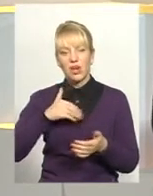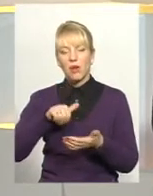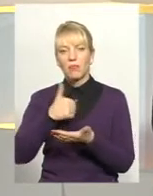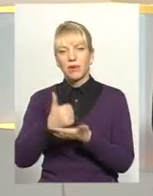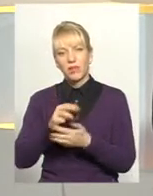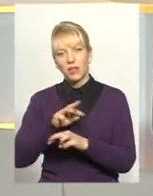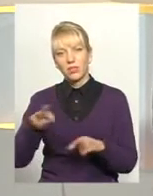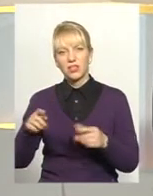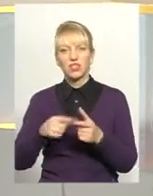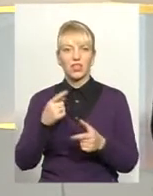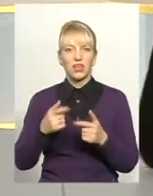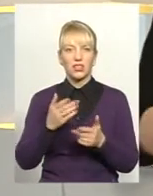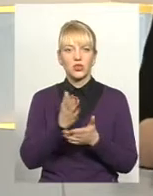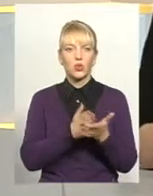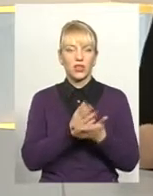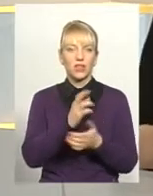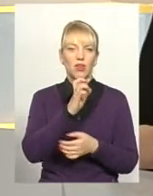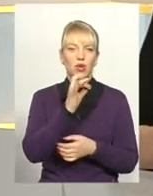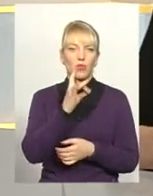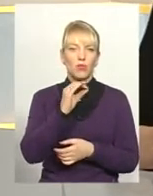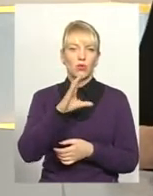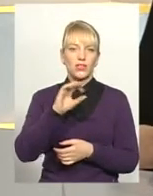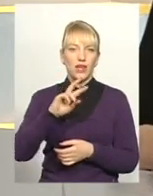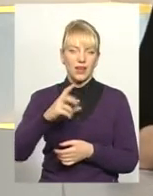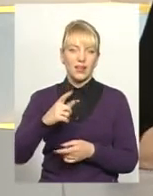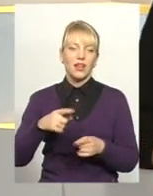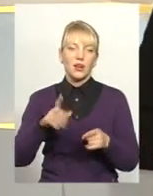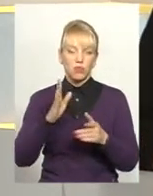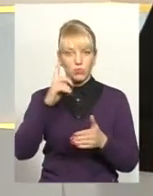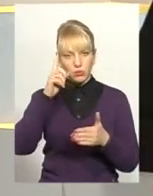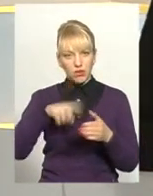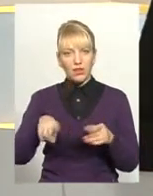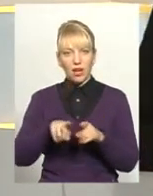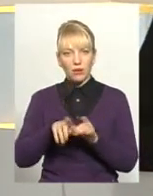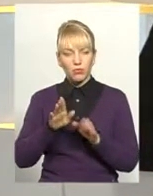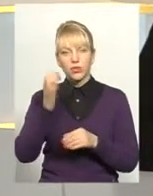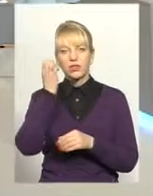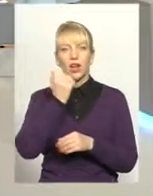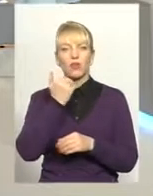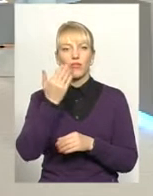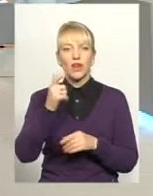урядовець у Брюсселі. Будемо сподіватися, що так і буде. Я дуже дякую вам, шановні